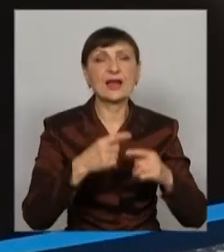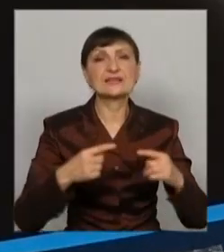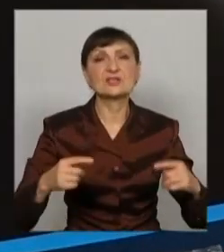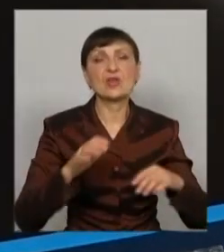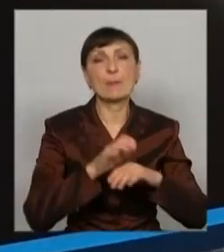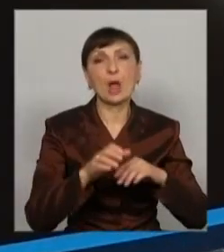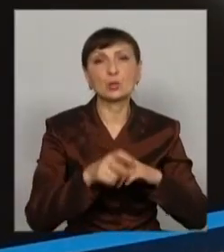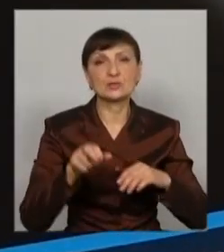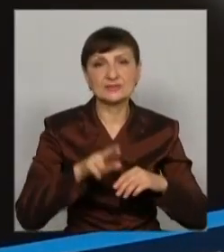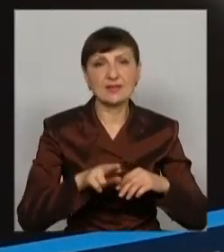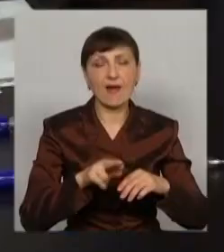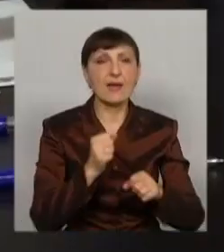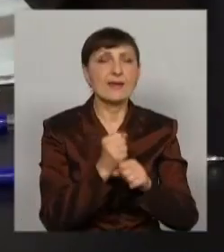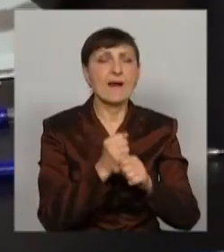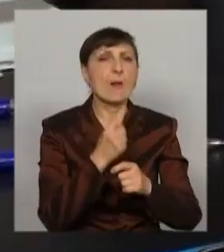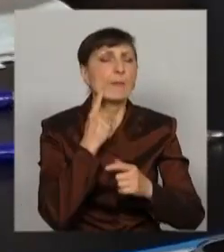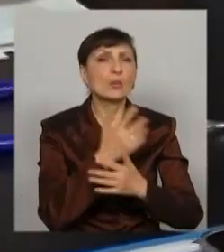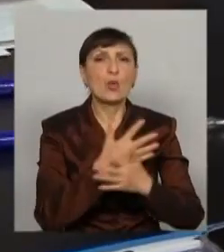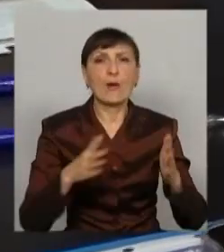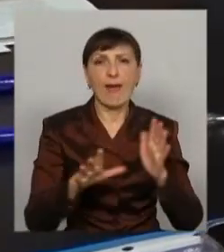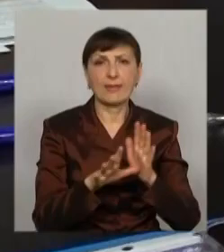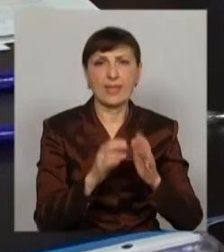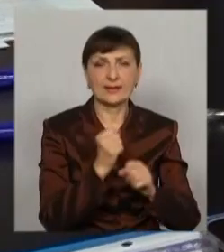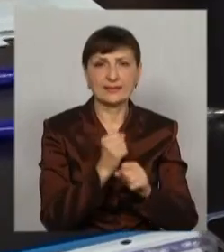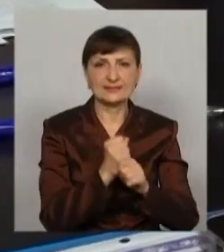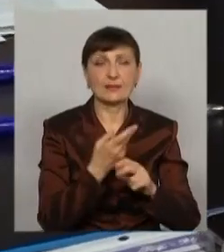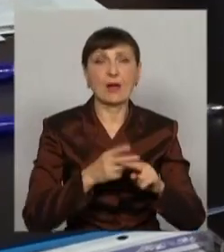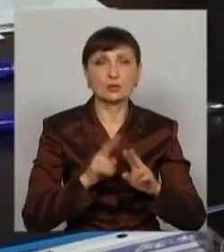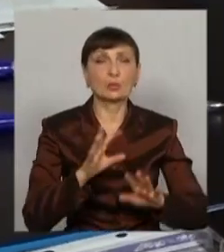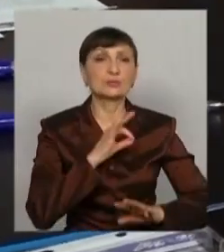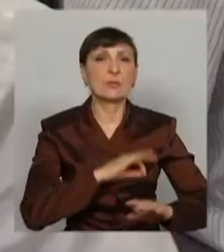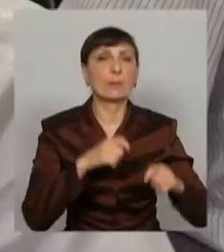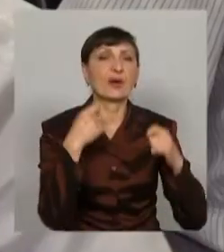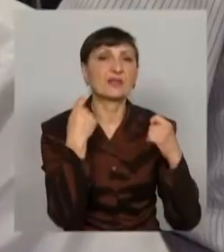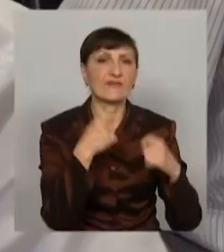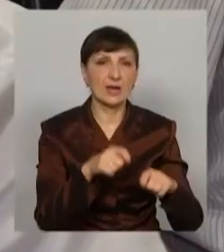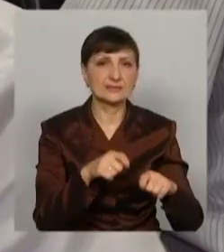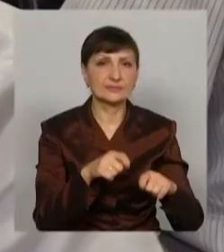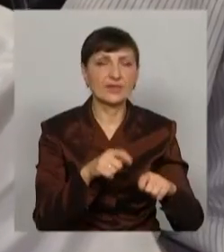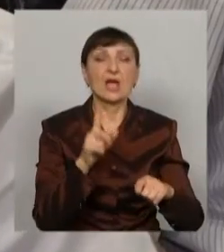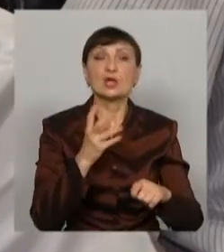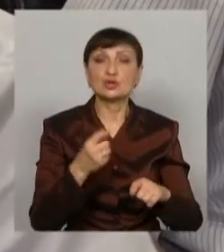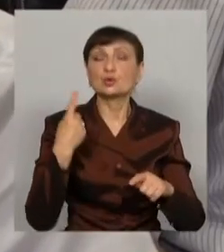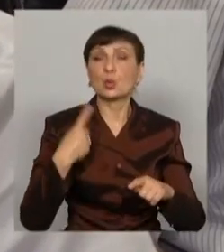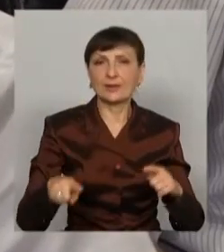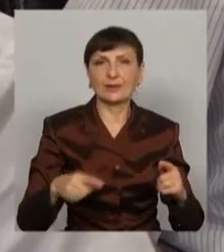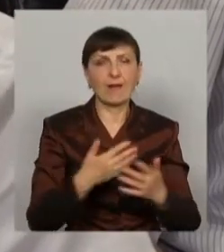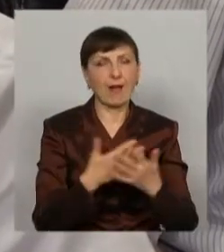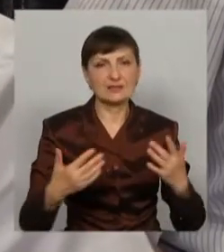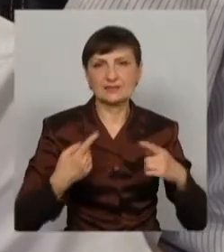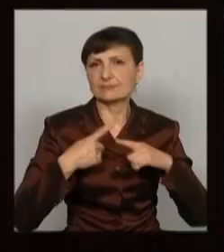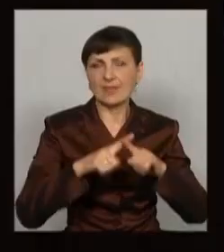продукцию и вырабатывать огромное количество энергии, которую намерены продавать в КИГОК. Немало и других инновационных